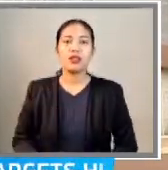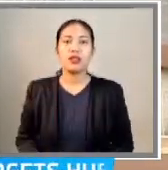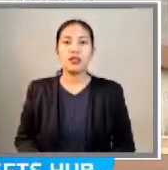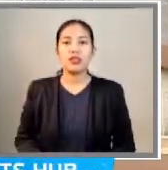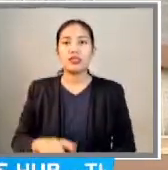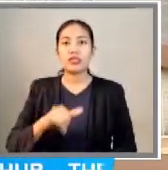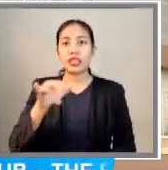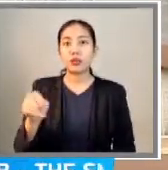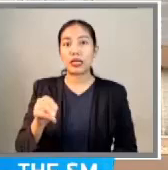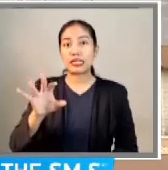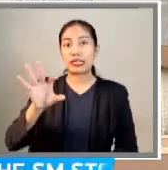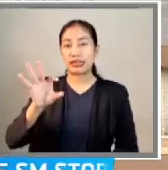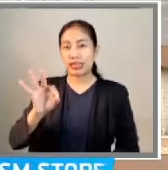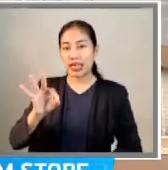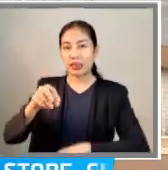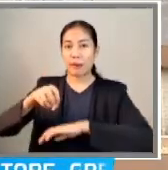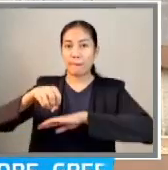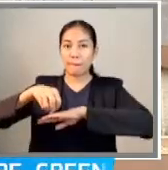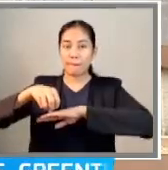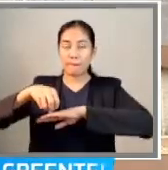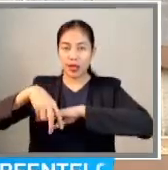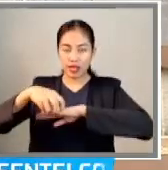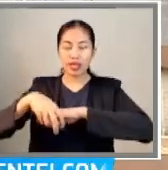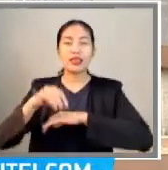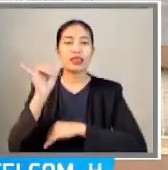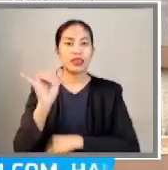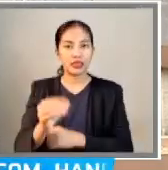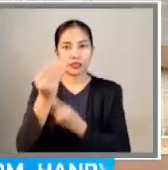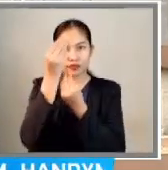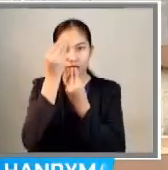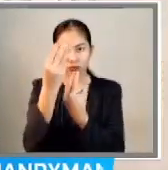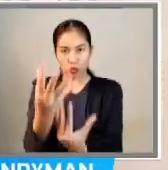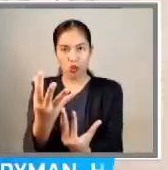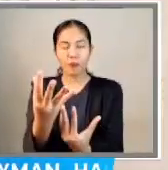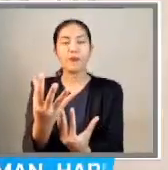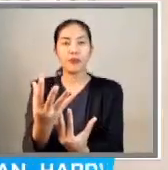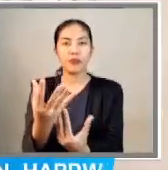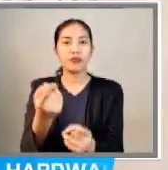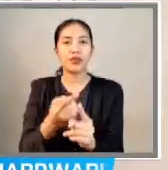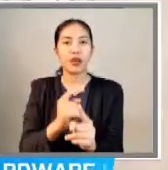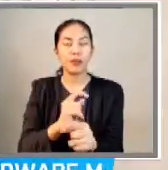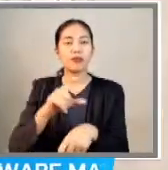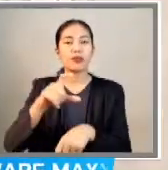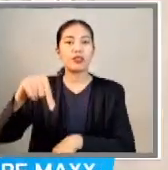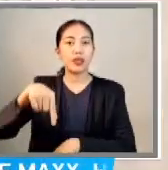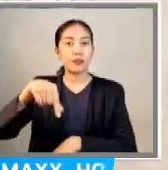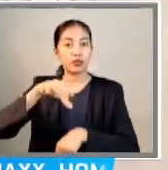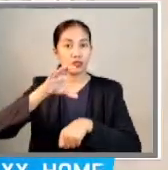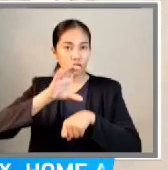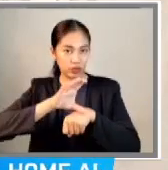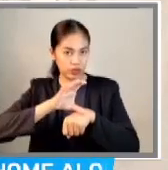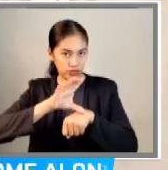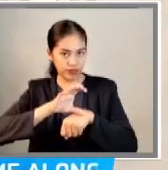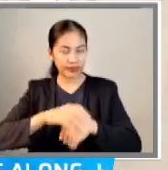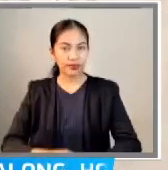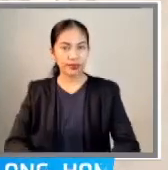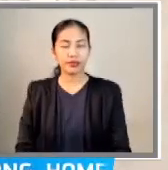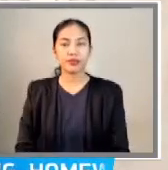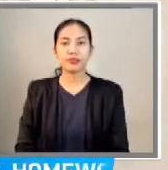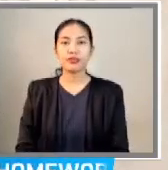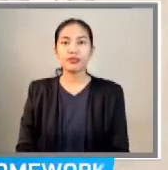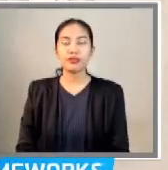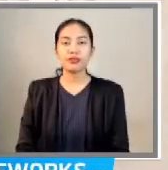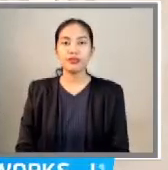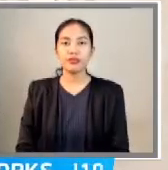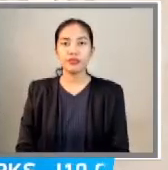ang sinasabi sa atin ng pamunuan ng Quiapo Church. At syempre po, ang pagsisimulan, ang kasunod